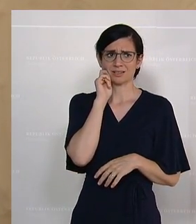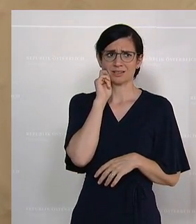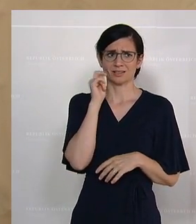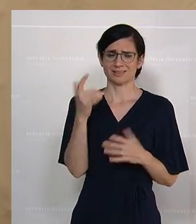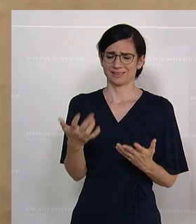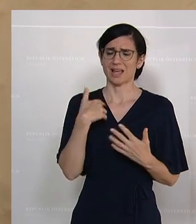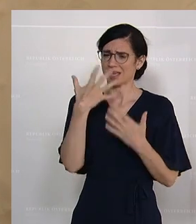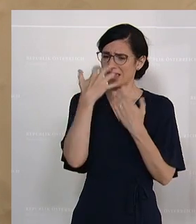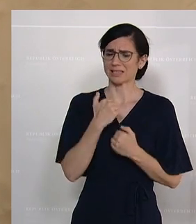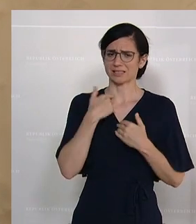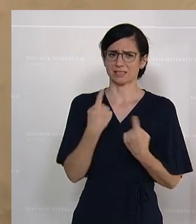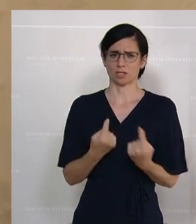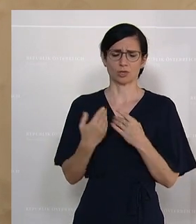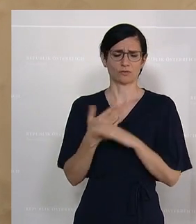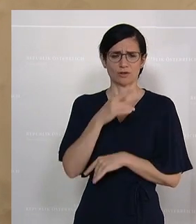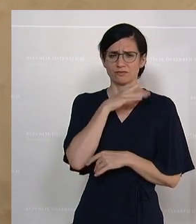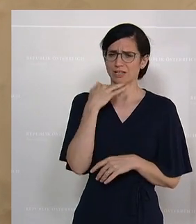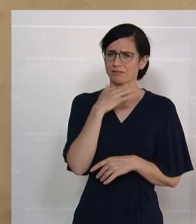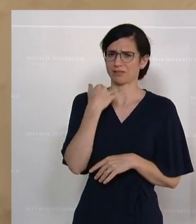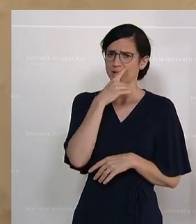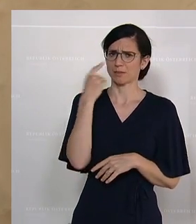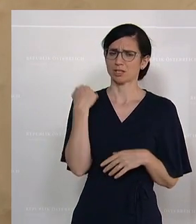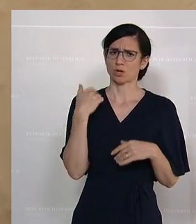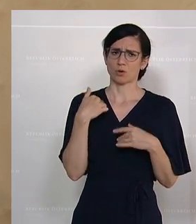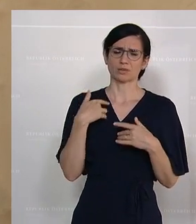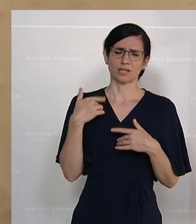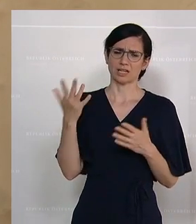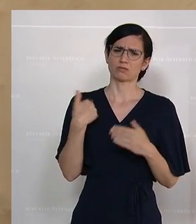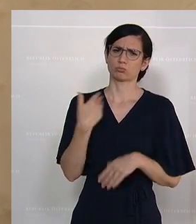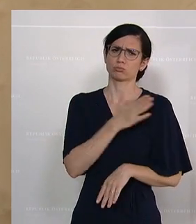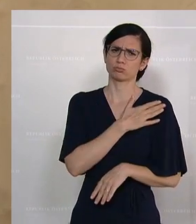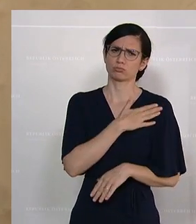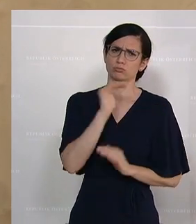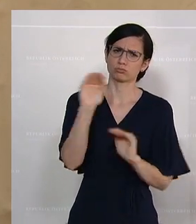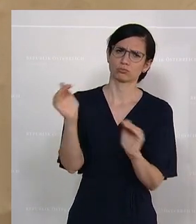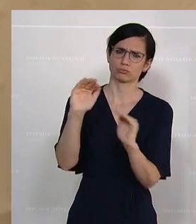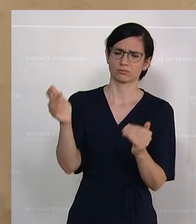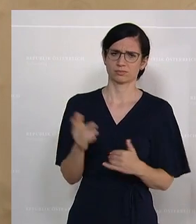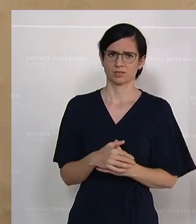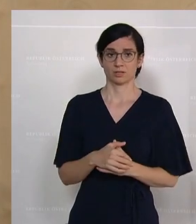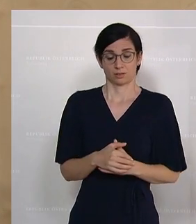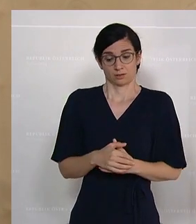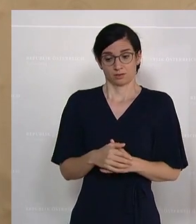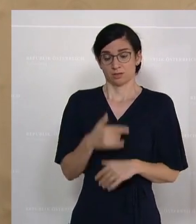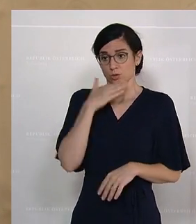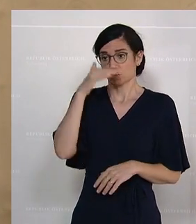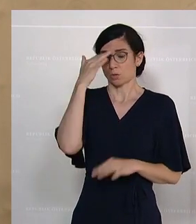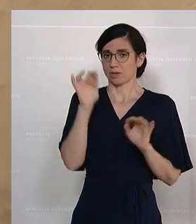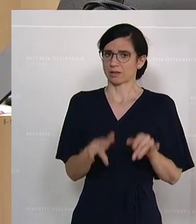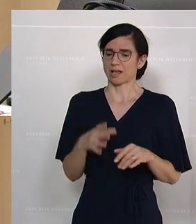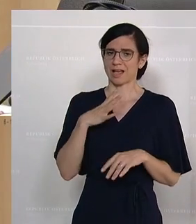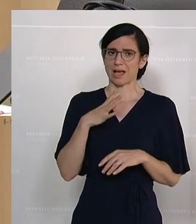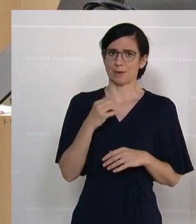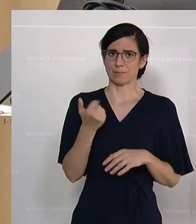ist ganze erste situation für viele viele menschen und dann irgendwann zu vertrösten die wissen nämlich heute nicht jetzt kann man sagen dass dies bald der sommer da aber es gibt leute